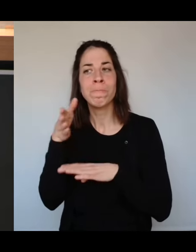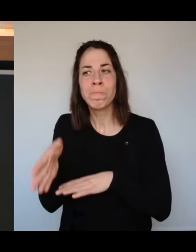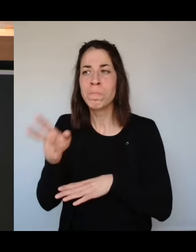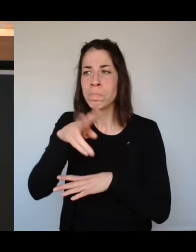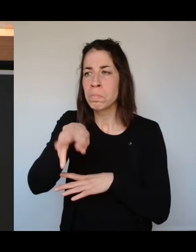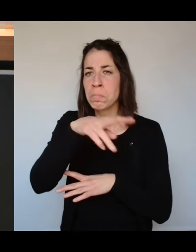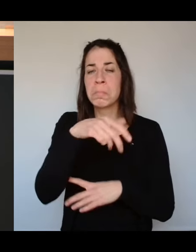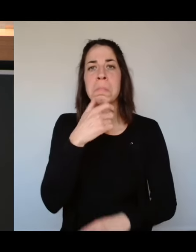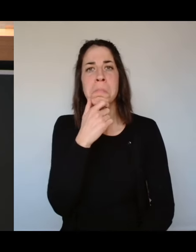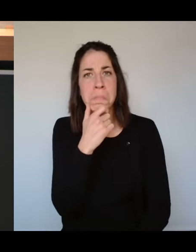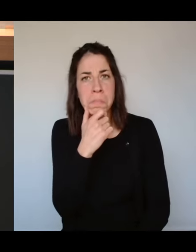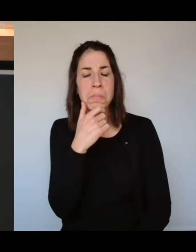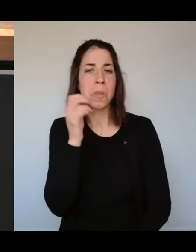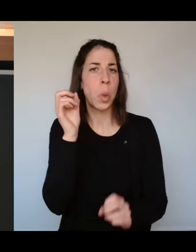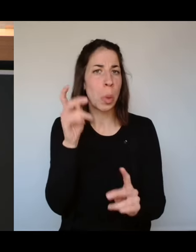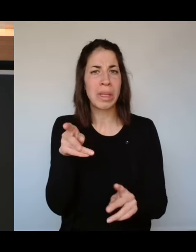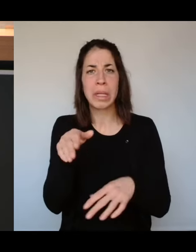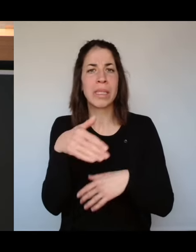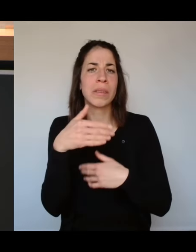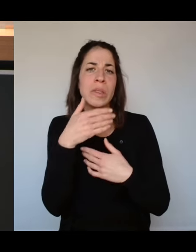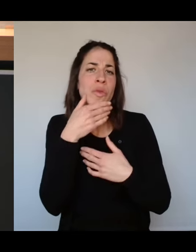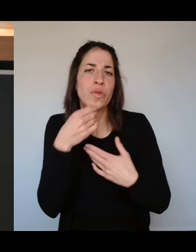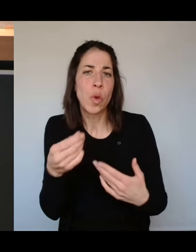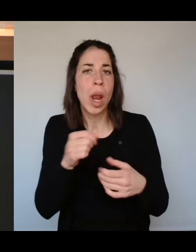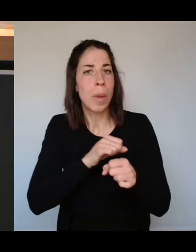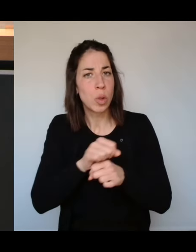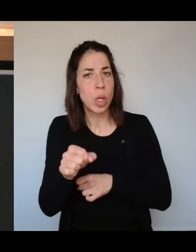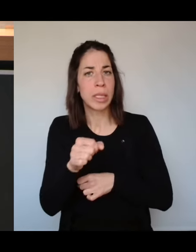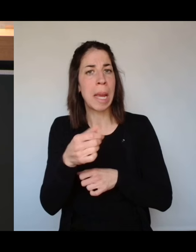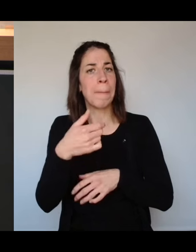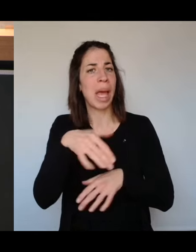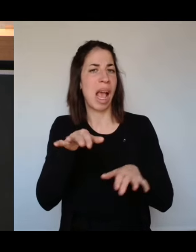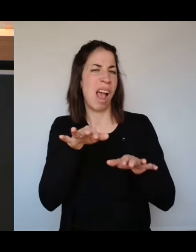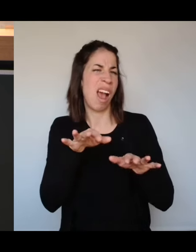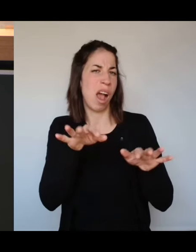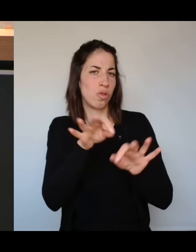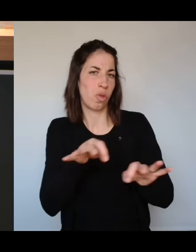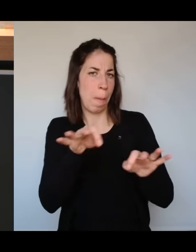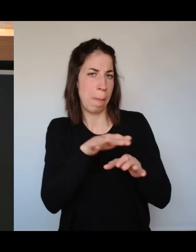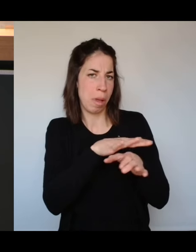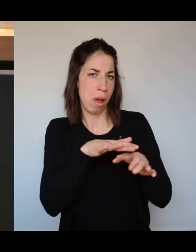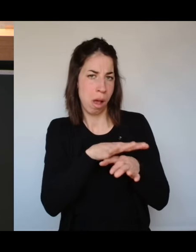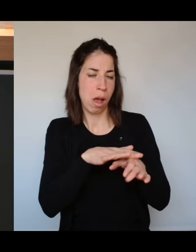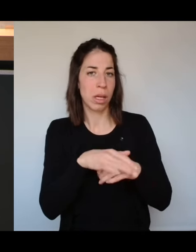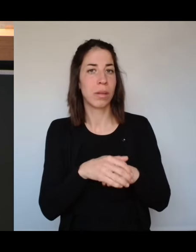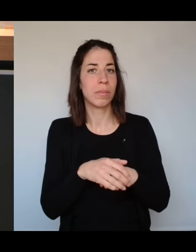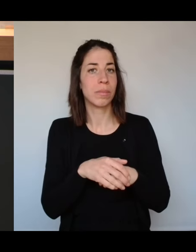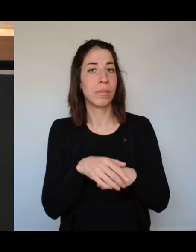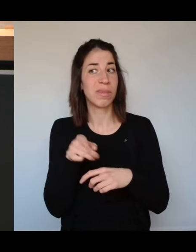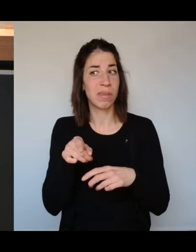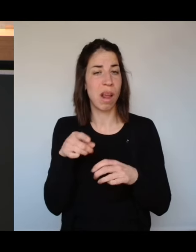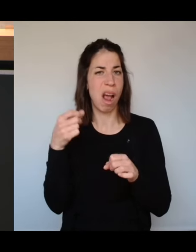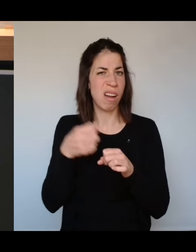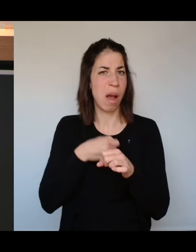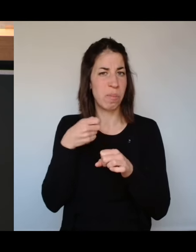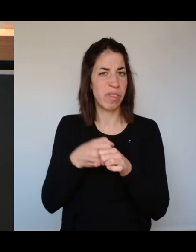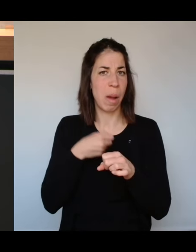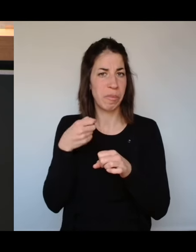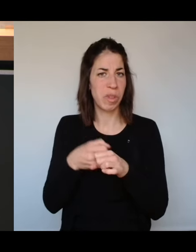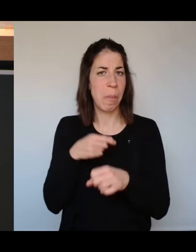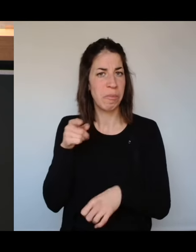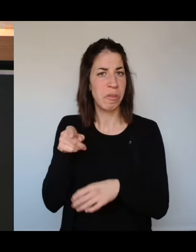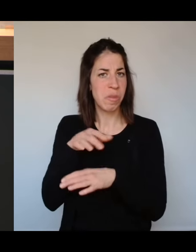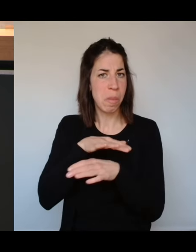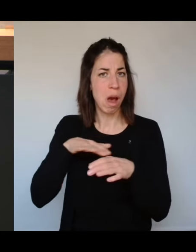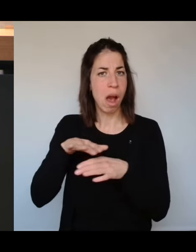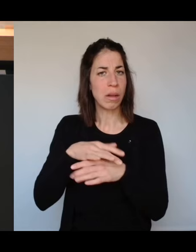in Wirklichkeit ein Kampf um die politische Deutungshoheit hier in diesem Hause und hier in